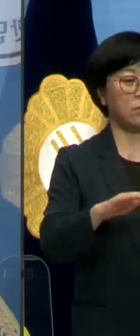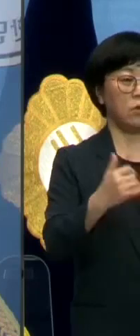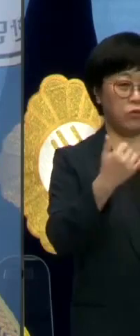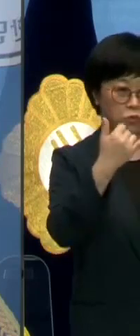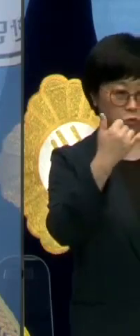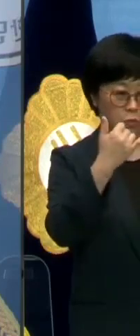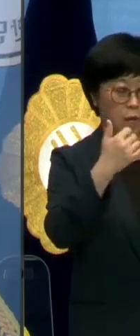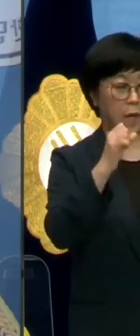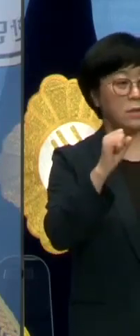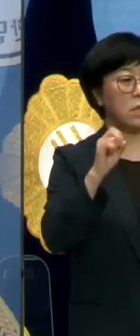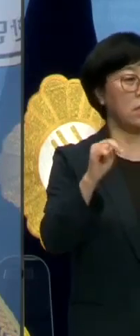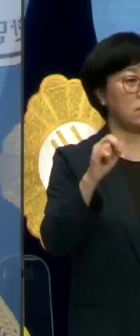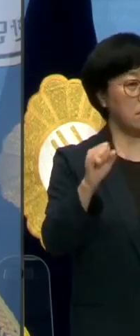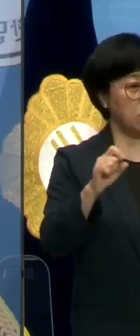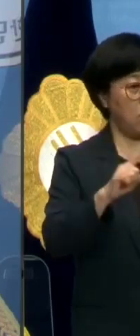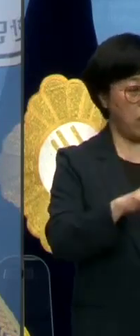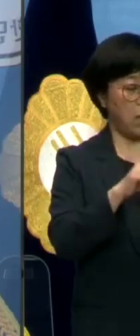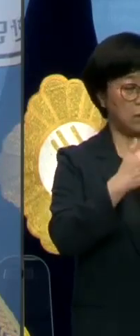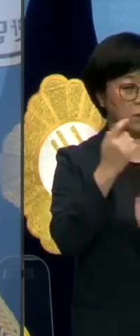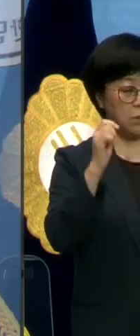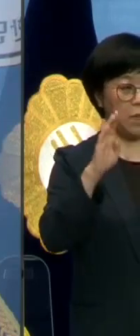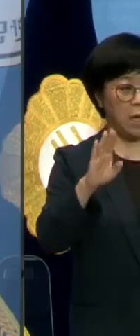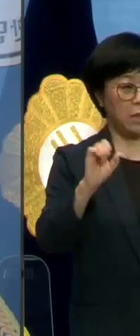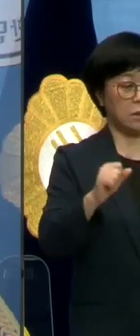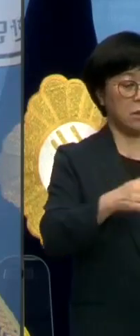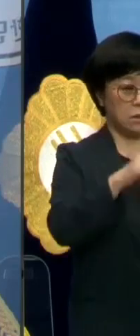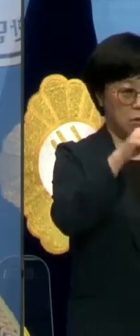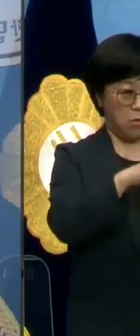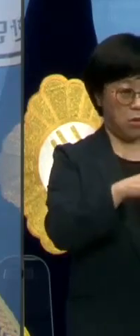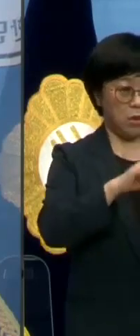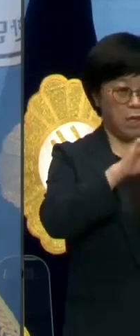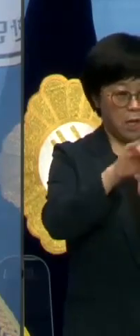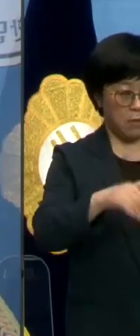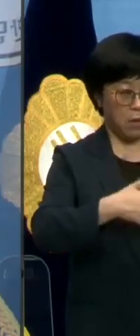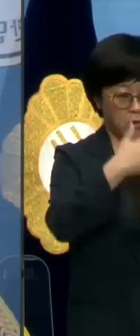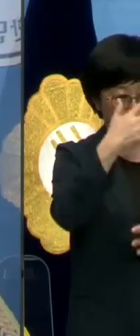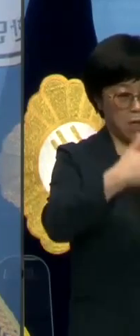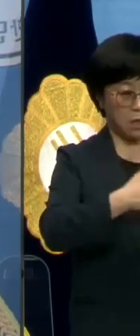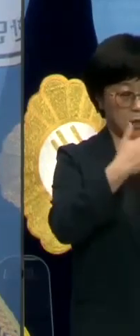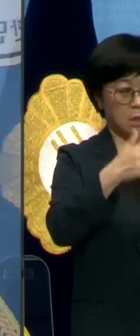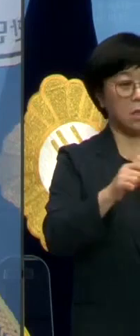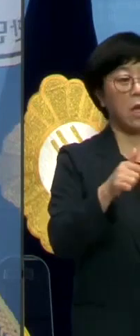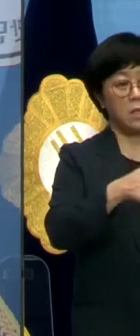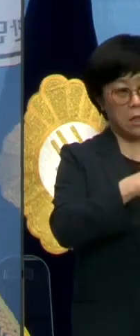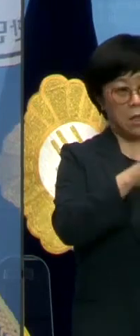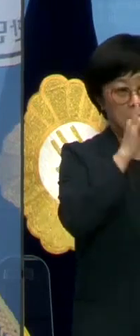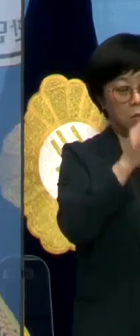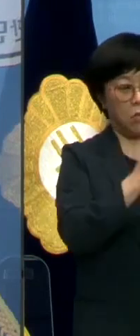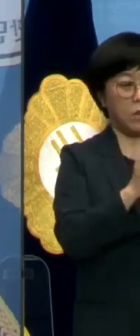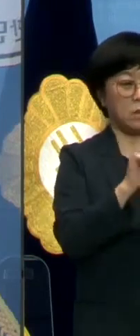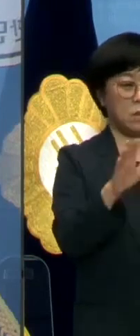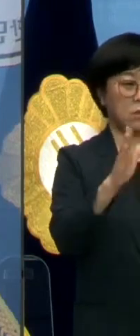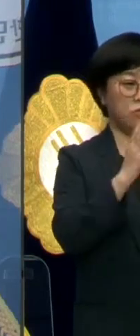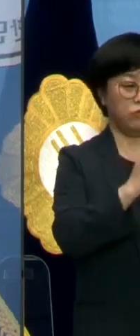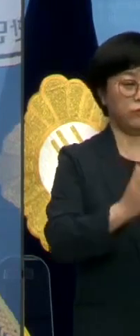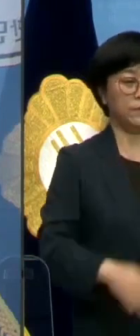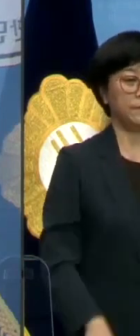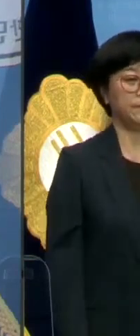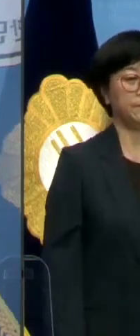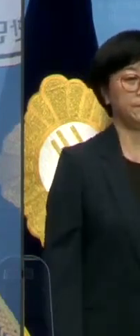유튜브와 SNS를 통해 TBS의 선거 개입 영상이 게시되고 확산되고